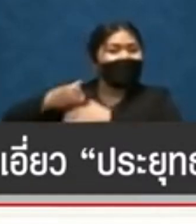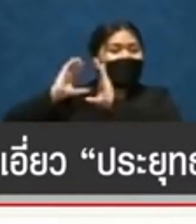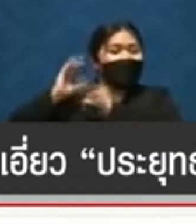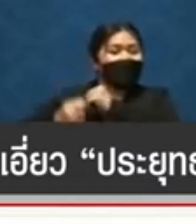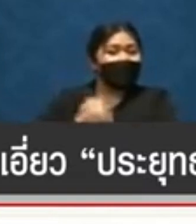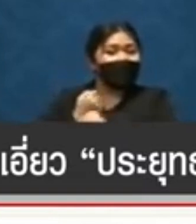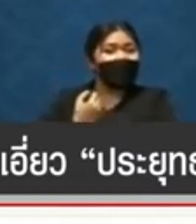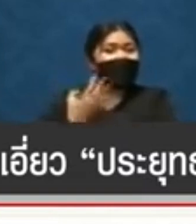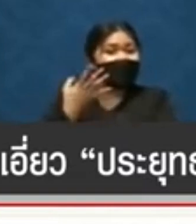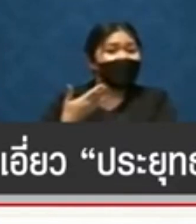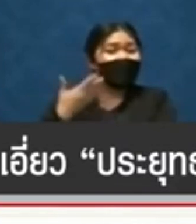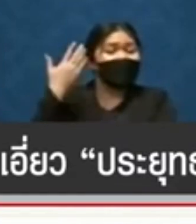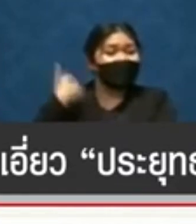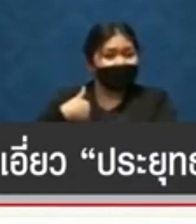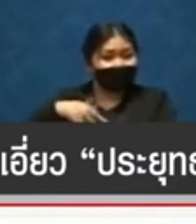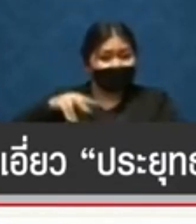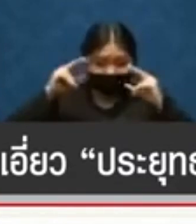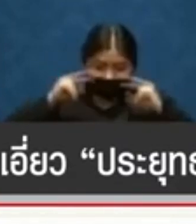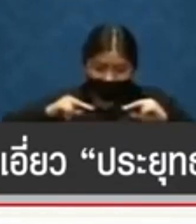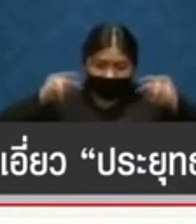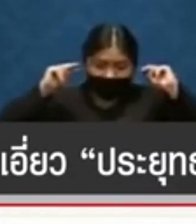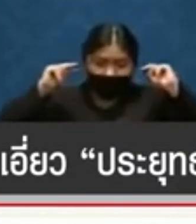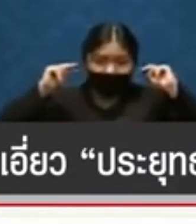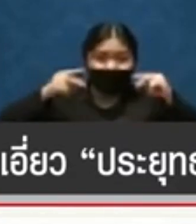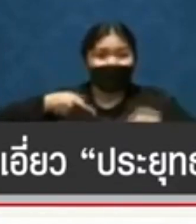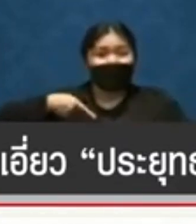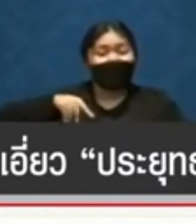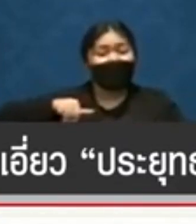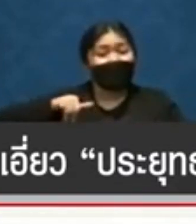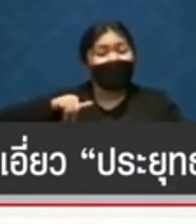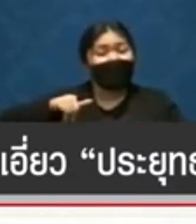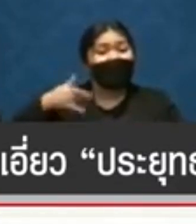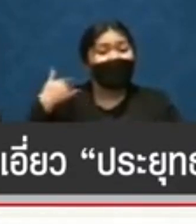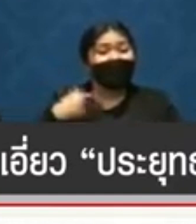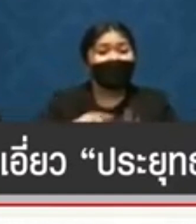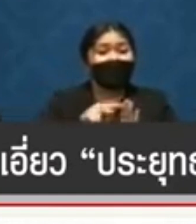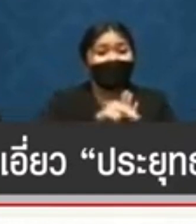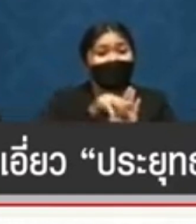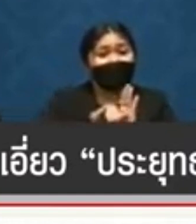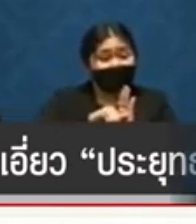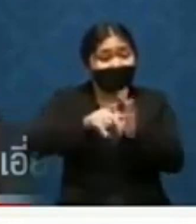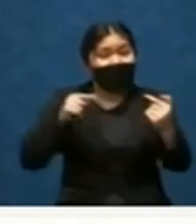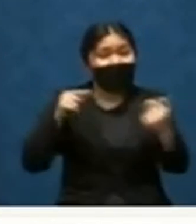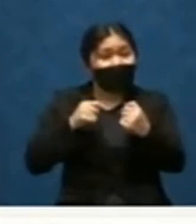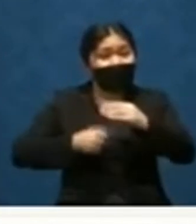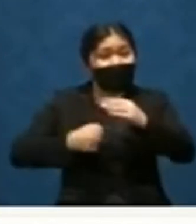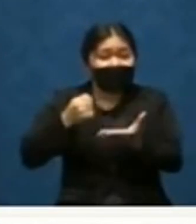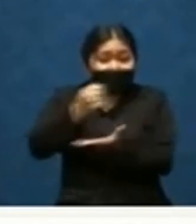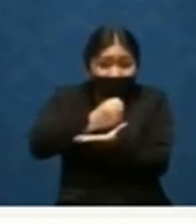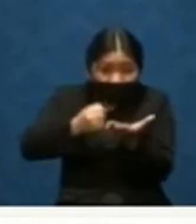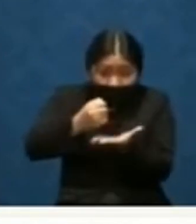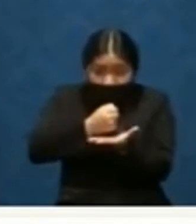เขาบอกว่านี่คือสิ่งที่ประชาชนจะต้องเรียกร้องจากพลเอกประยุทธ์เอาล่ะมาดูนายยับนายกรัฐมนตรี